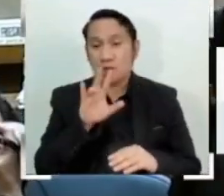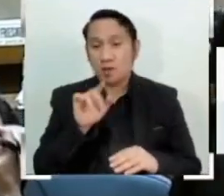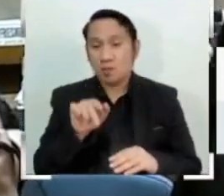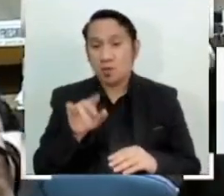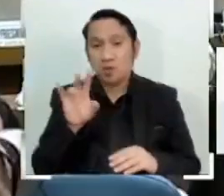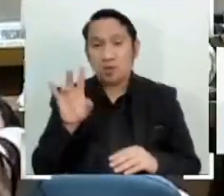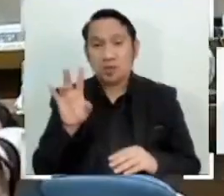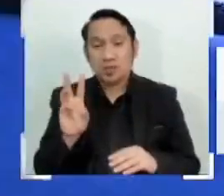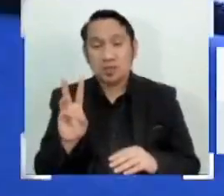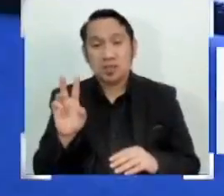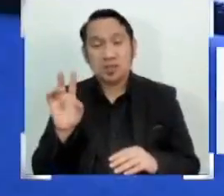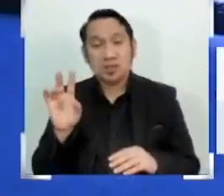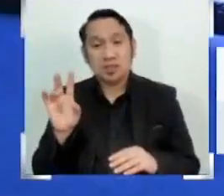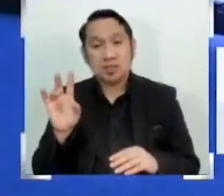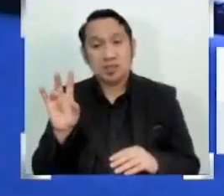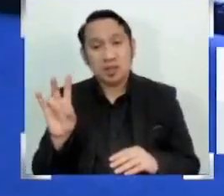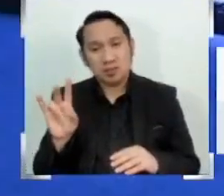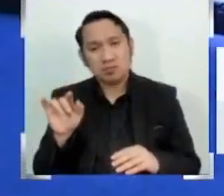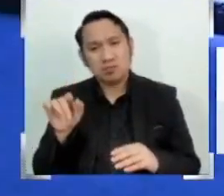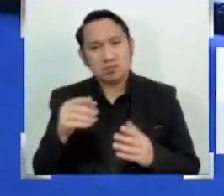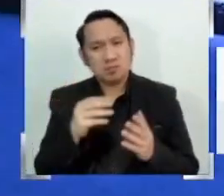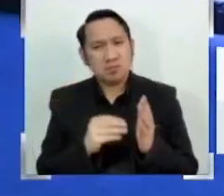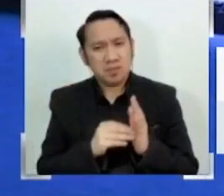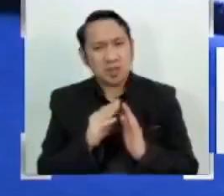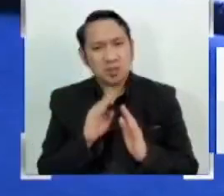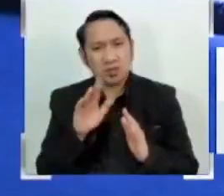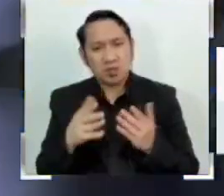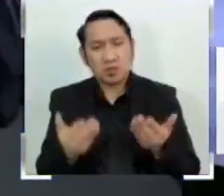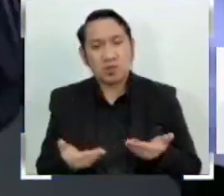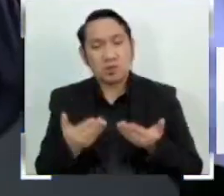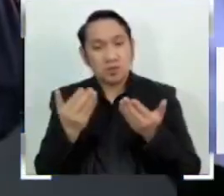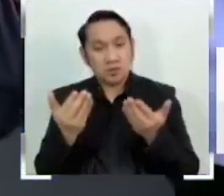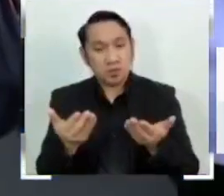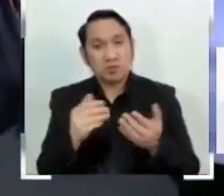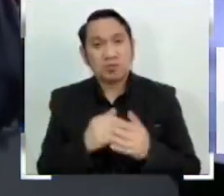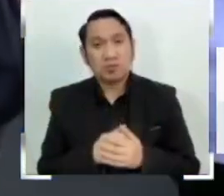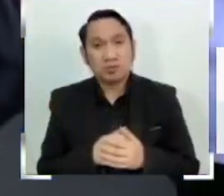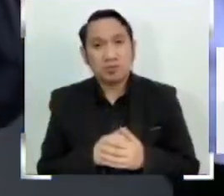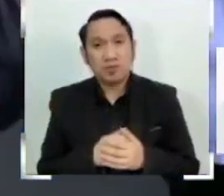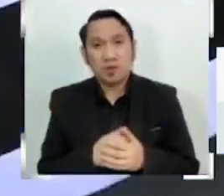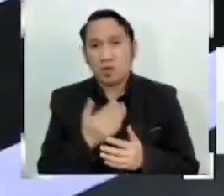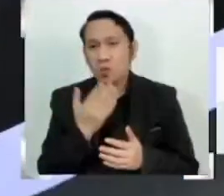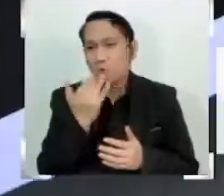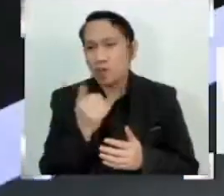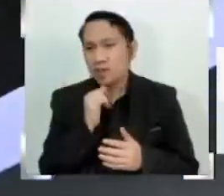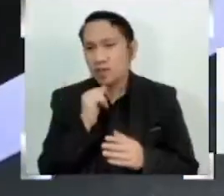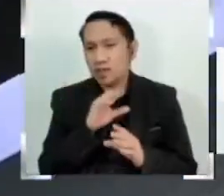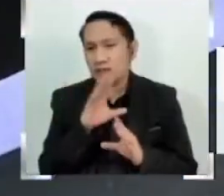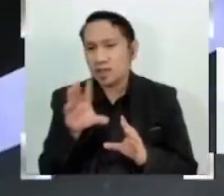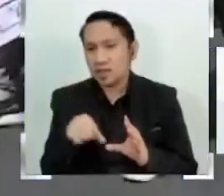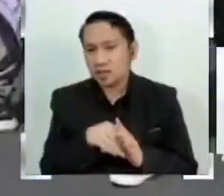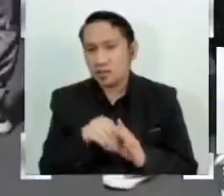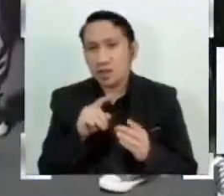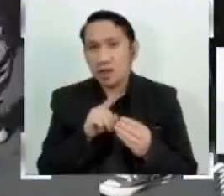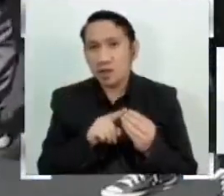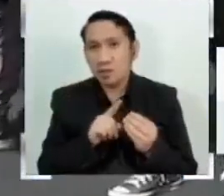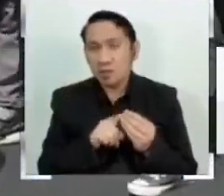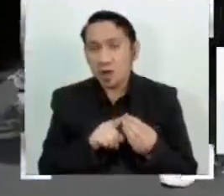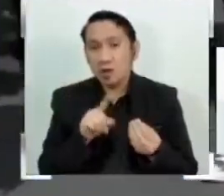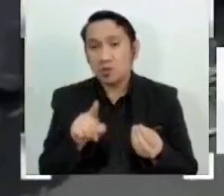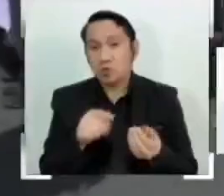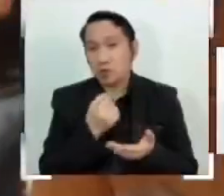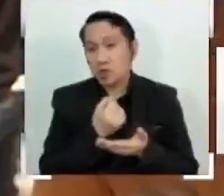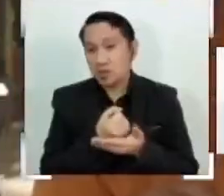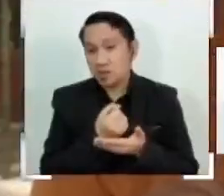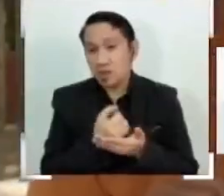national budget na isinumite ng Department of Budget and Management. Bakit daw hindi kasama rito ang aumento sa sahod ng mga empleyado ng